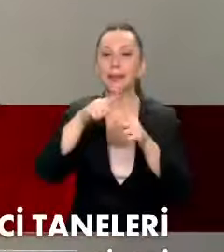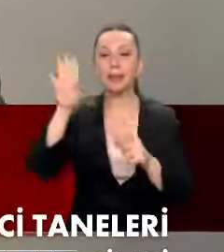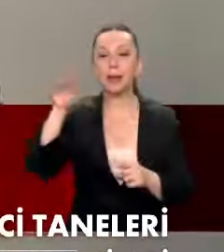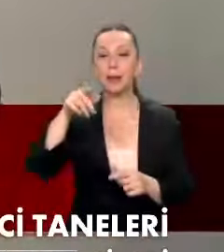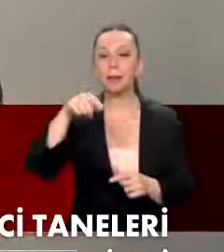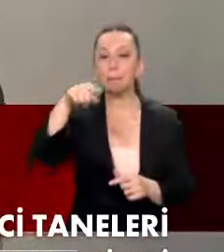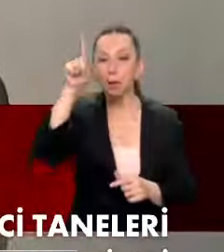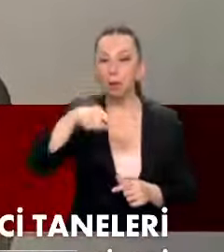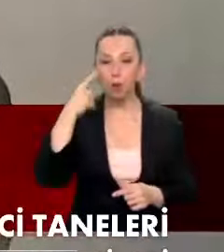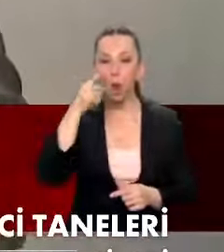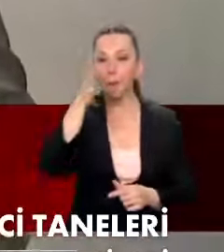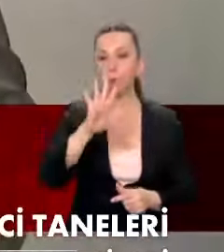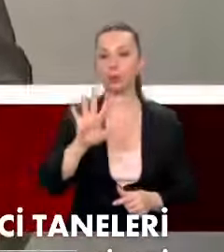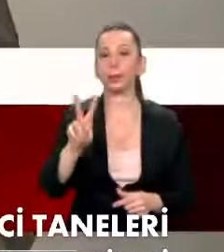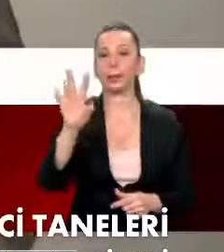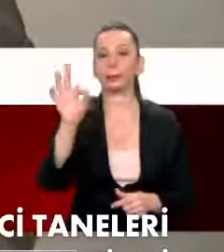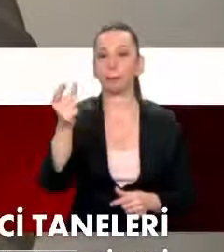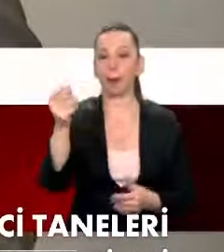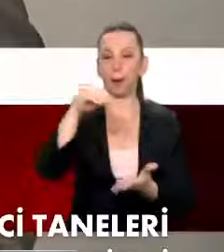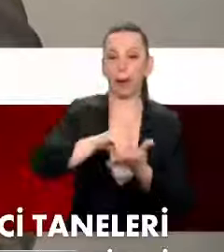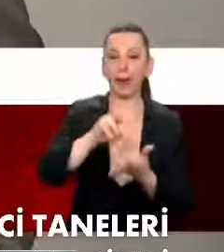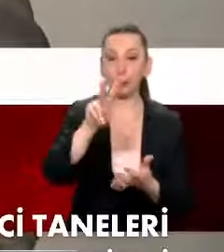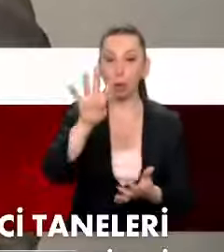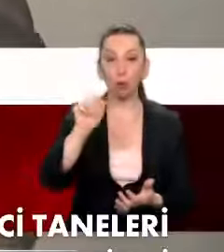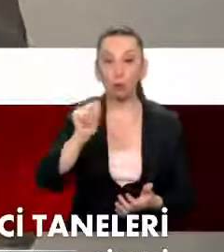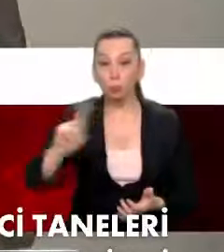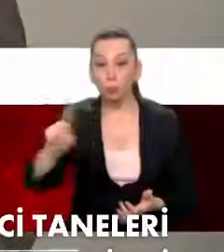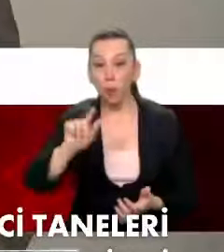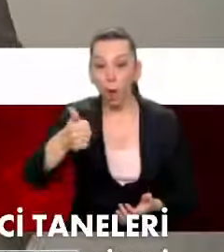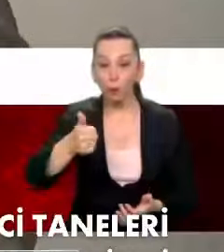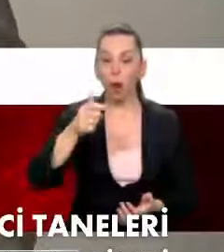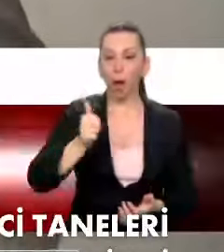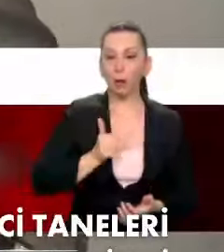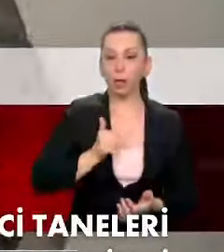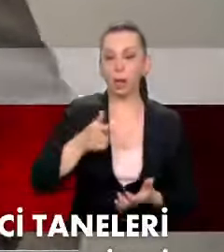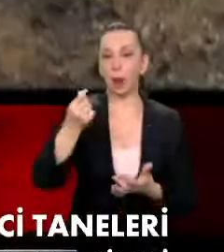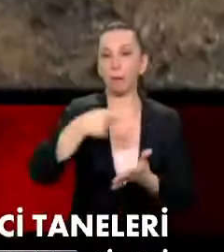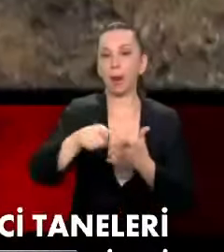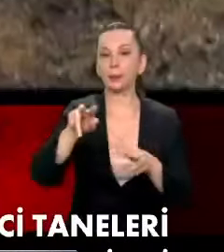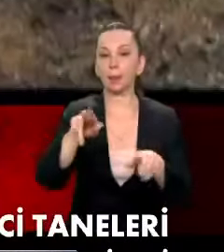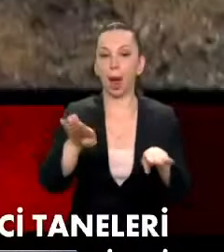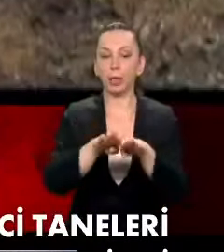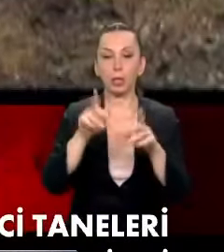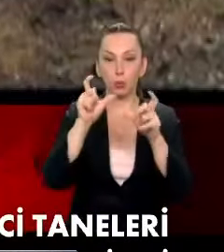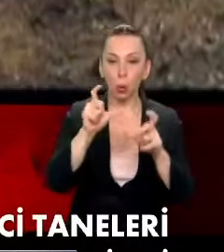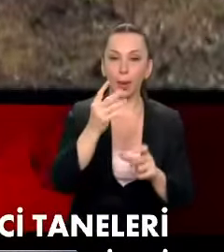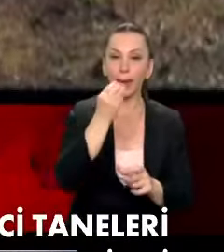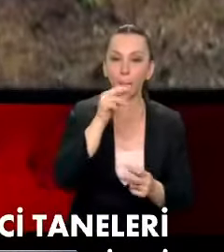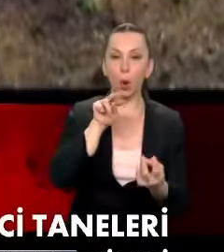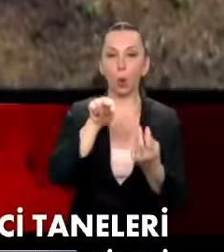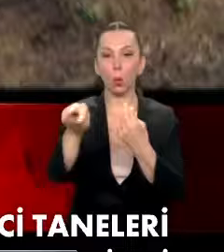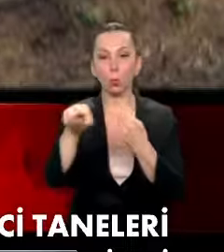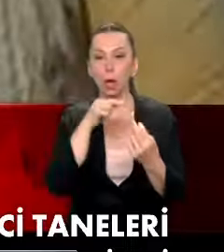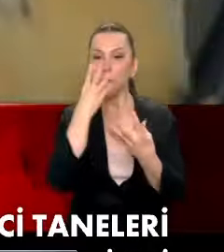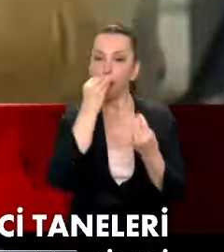minimum 570 TL ücret almaktadır. 24 gün sete gittiğini düşünelim. Bu asgari ücrete denk gelebiliyor. Sigorta, yemek, ulaşım